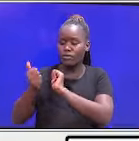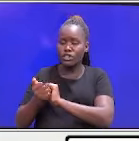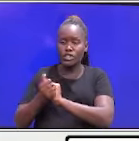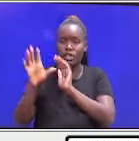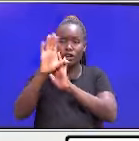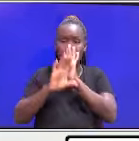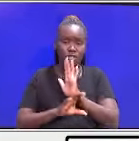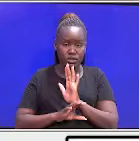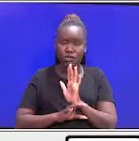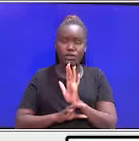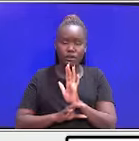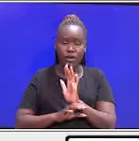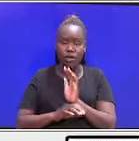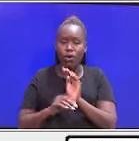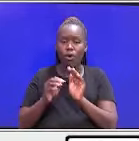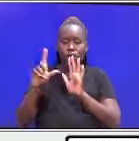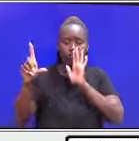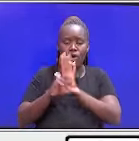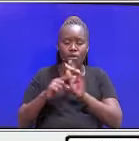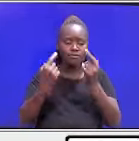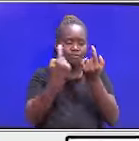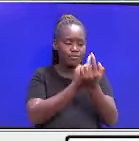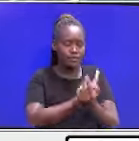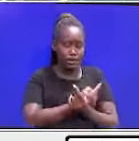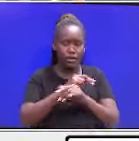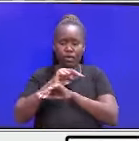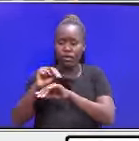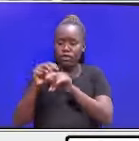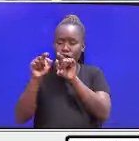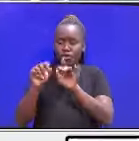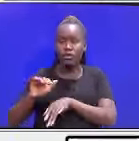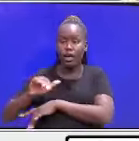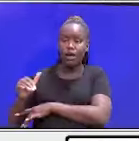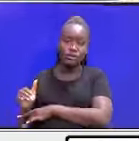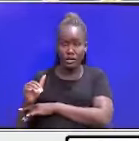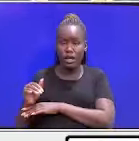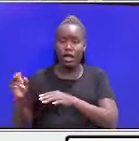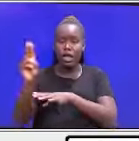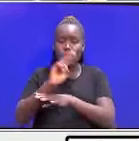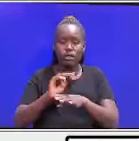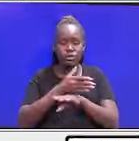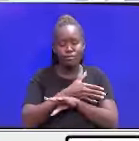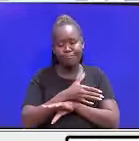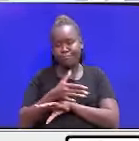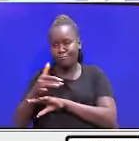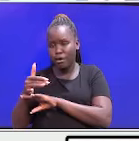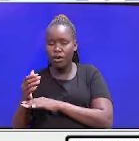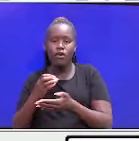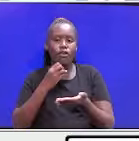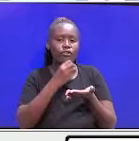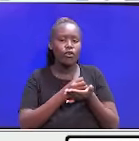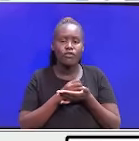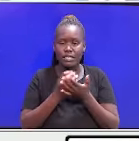katiba, ukiukaji mkubwa wa sheria mbalimbali za kitaifa na zile za kaunti, na matumizi mabaya ya afisi. The